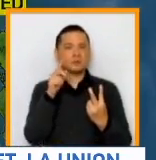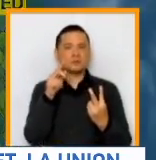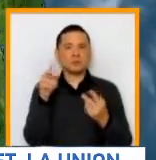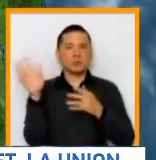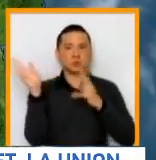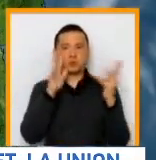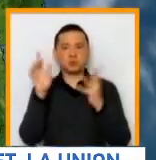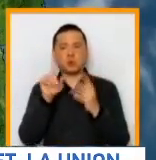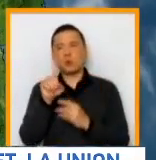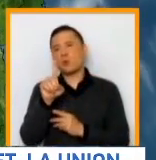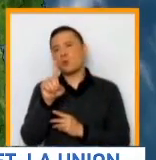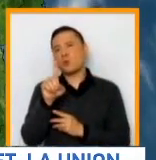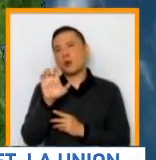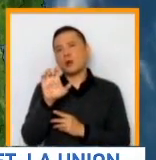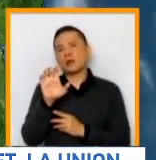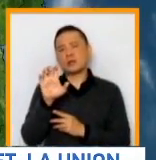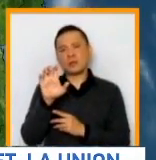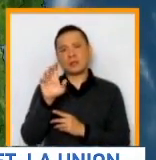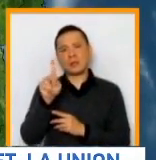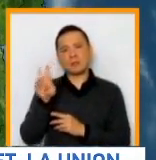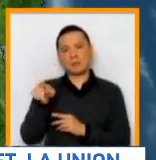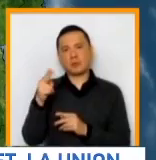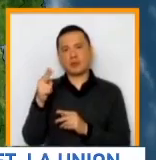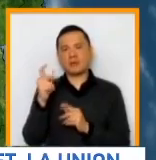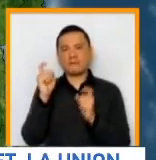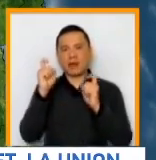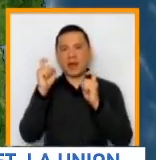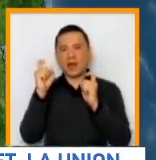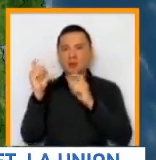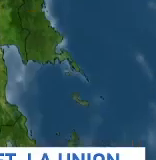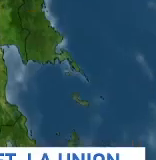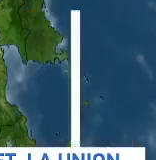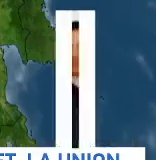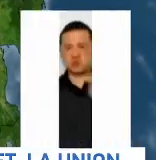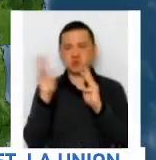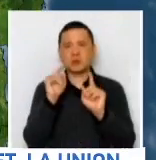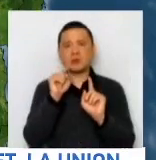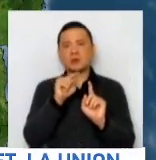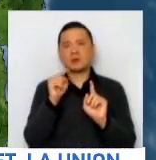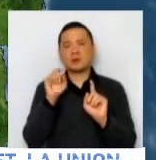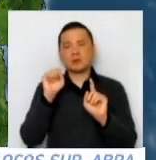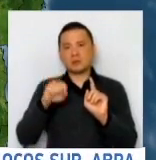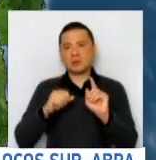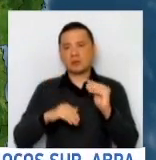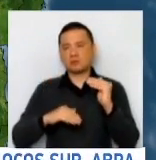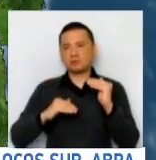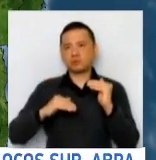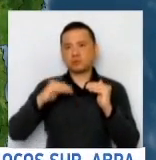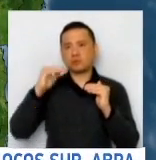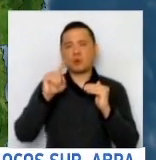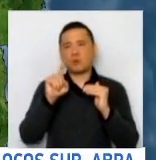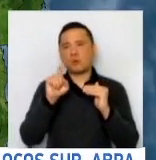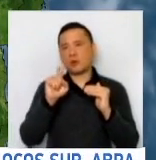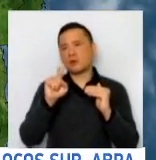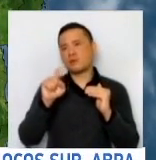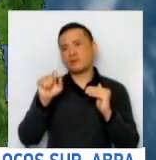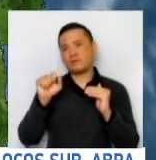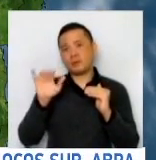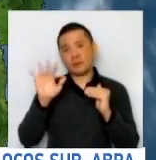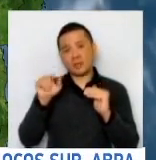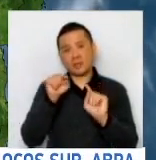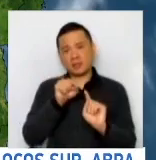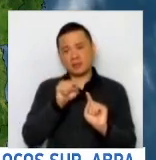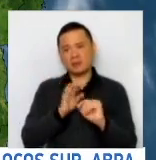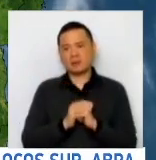per hour malapit sa gitna nito. Yung pagbugso naman ay abot ng 150 kilometers per hour. Ito ay inaasa natin kikilos